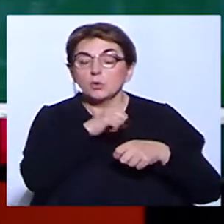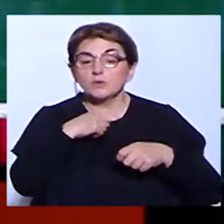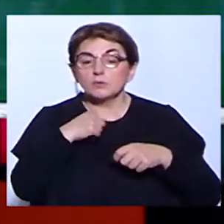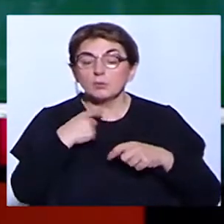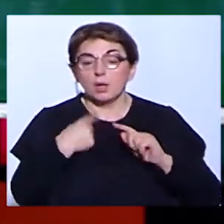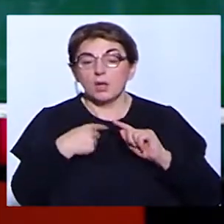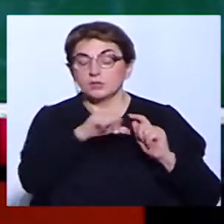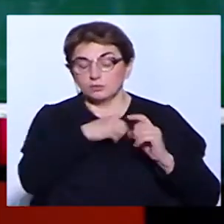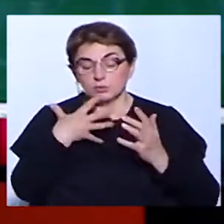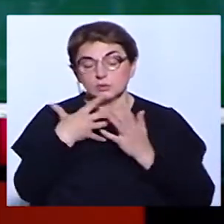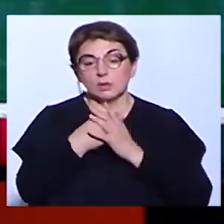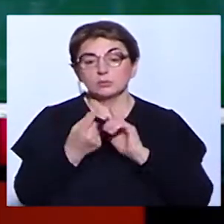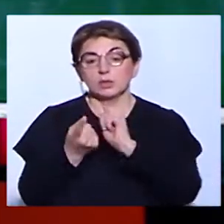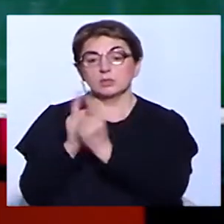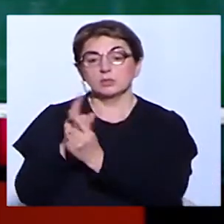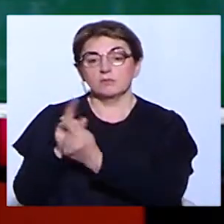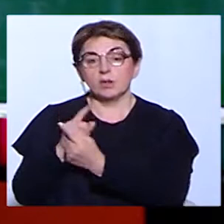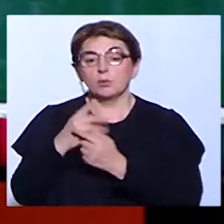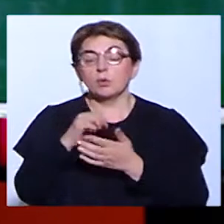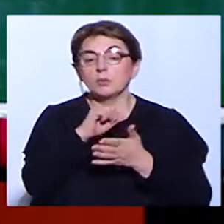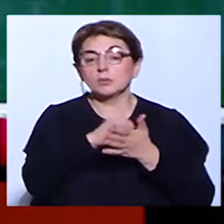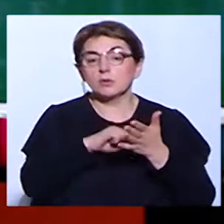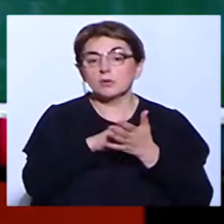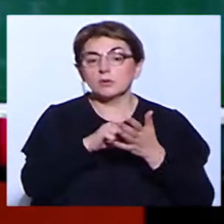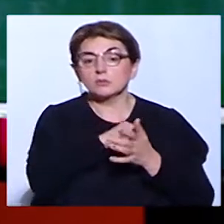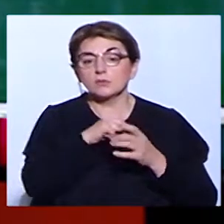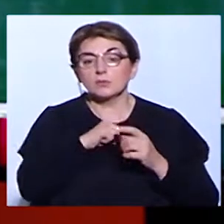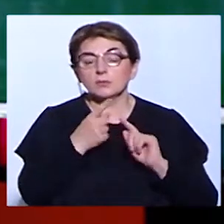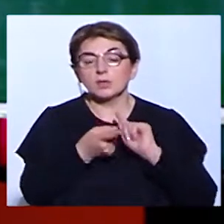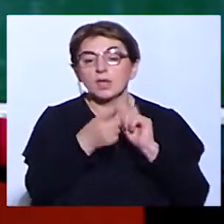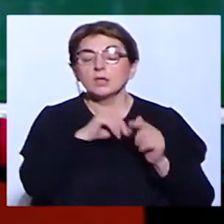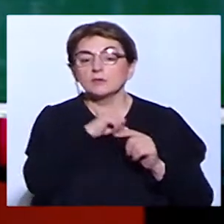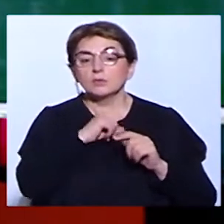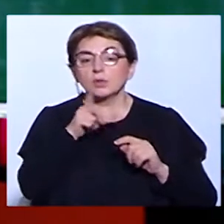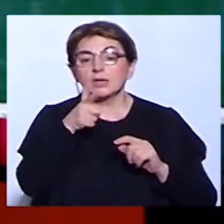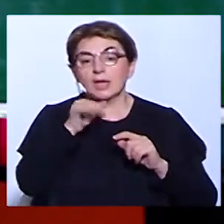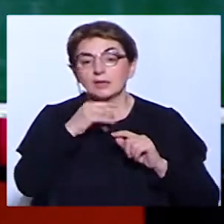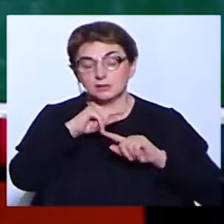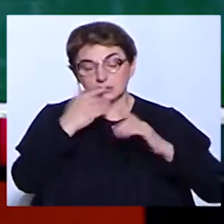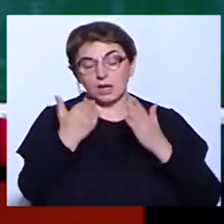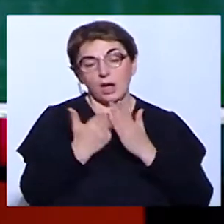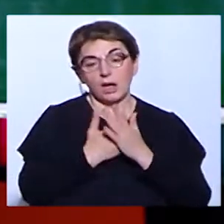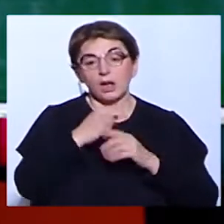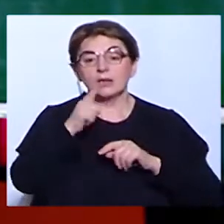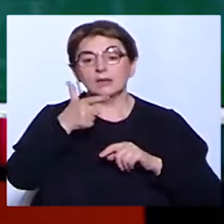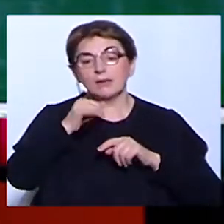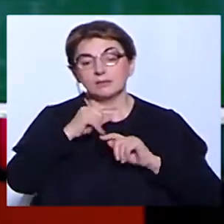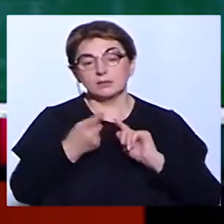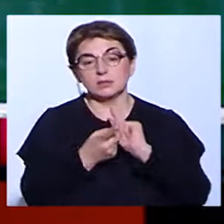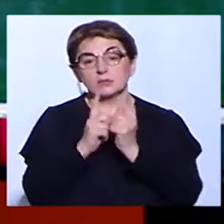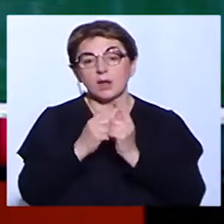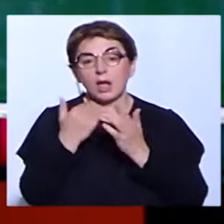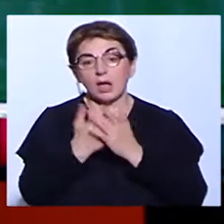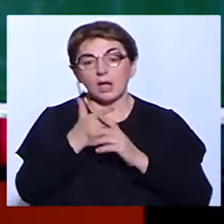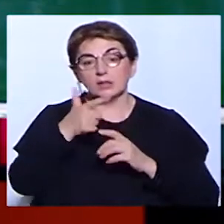მემკვიდრული ცვალებადობა, რომელიც იწვევს გენოტიპის შეცვლას ან ახალი გენოტიპის ჩამოყალიბებას,